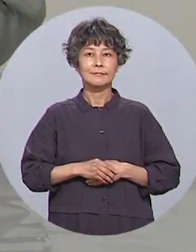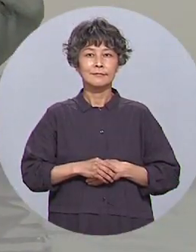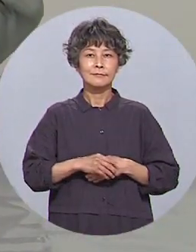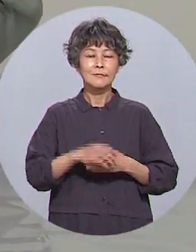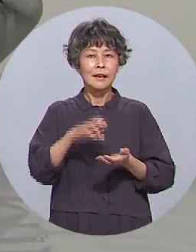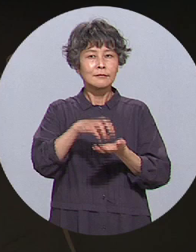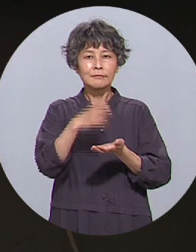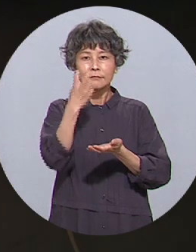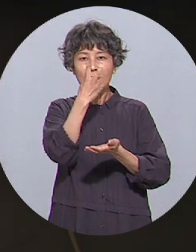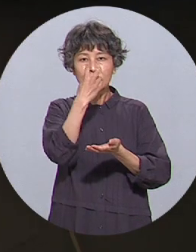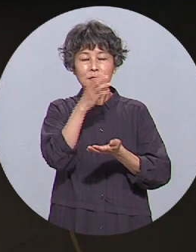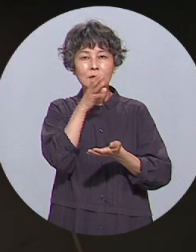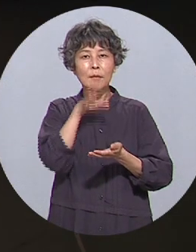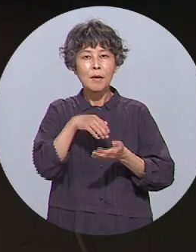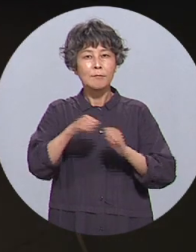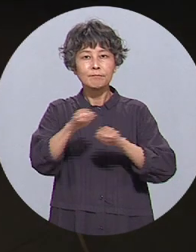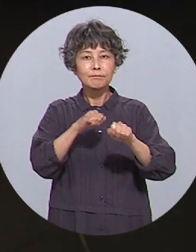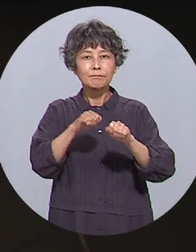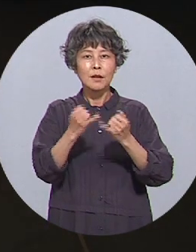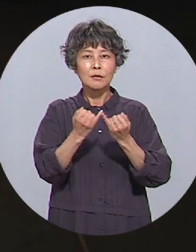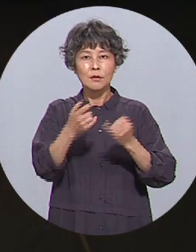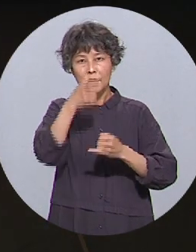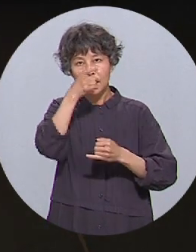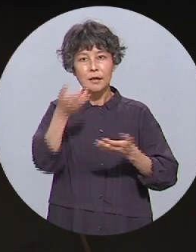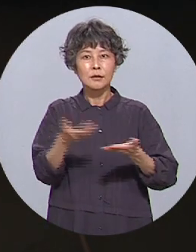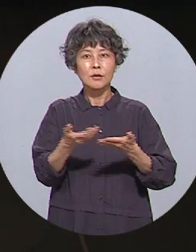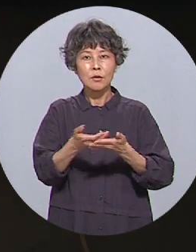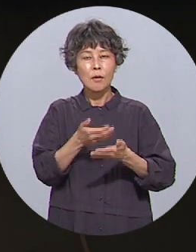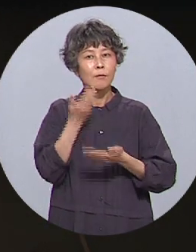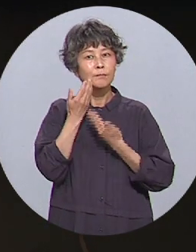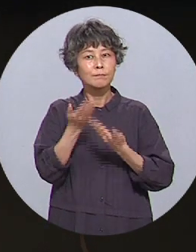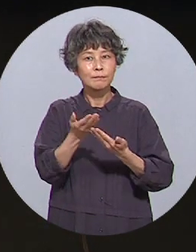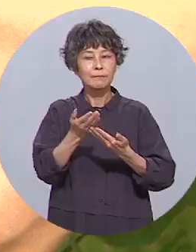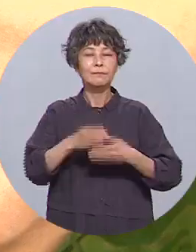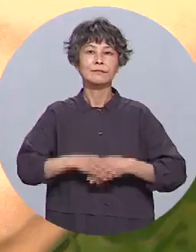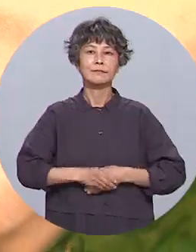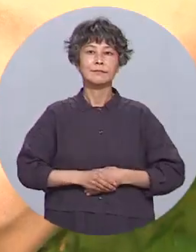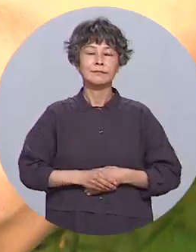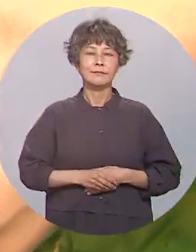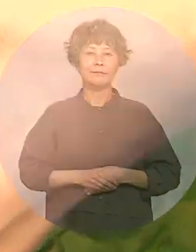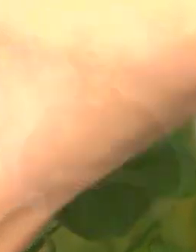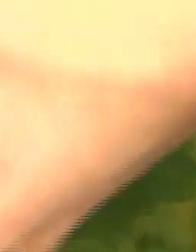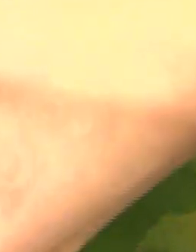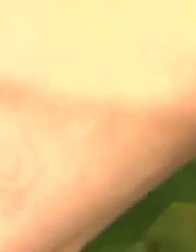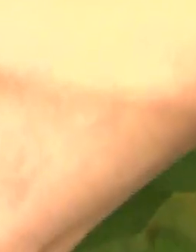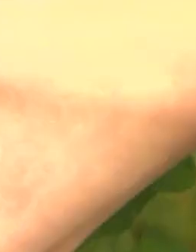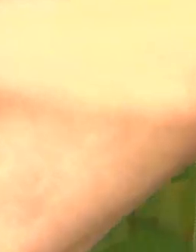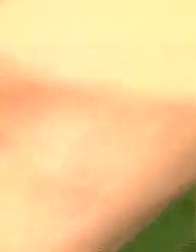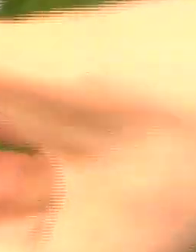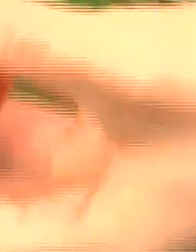鑑識の現場で活躍する女性警察官の仕事に迫ります。